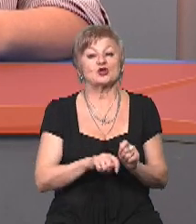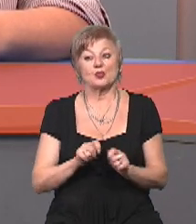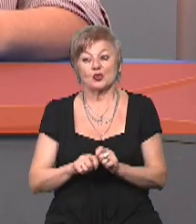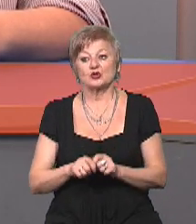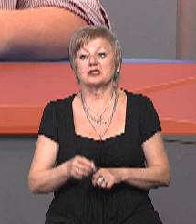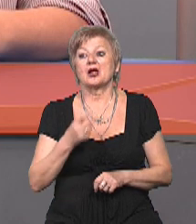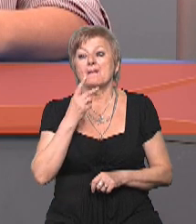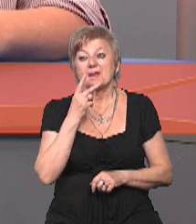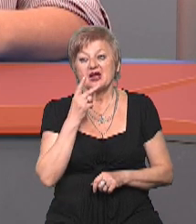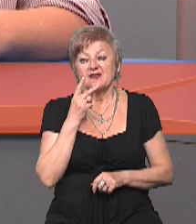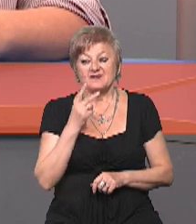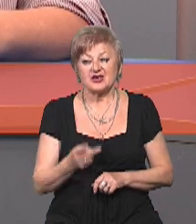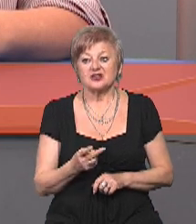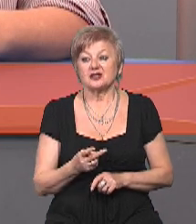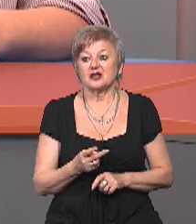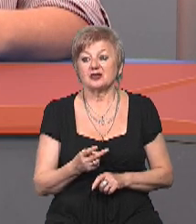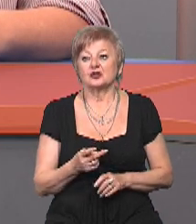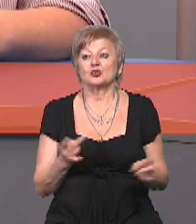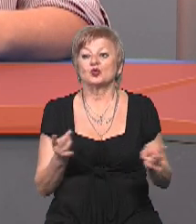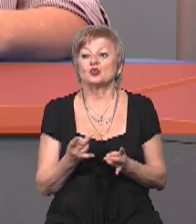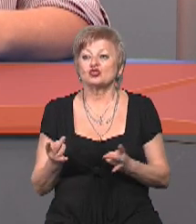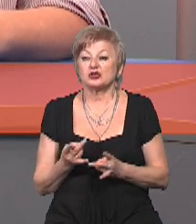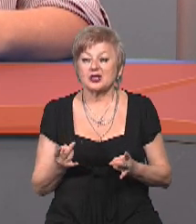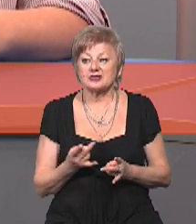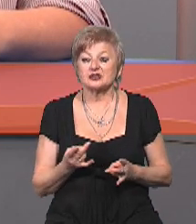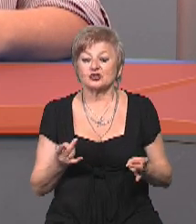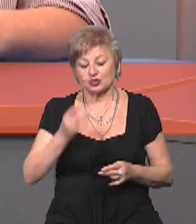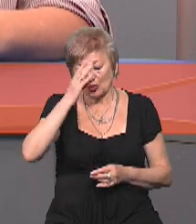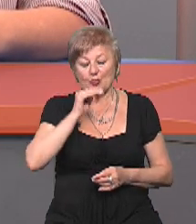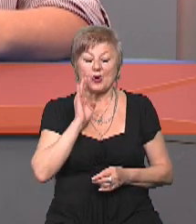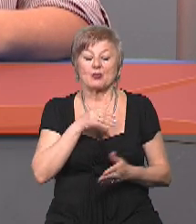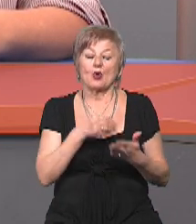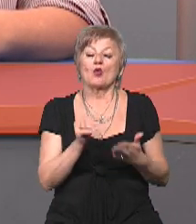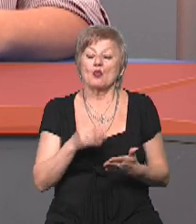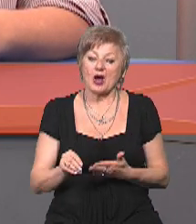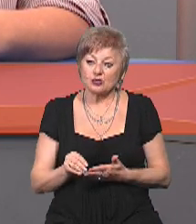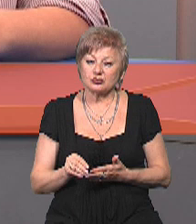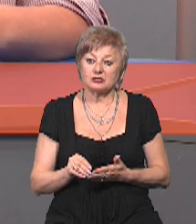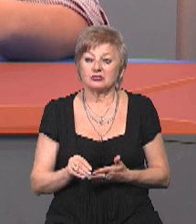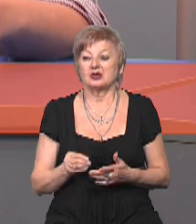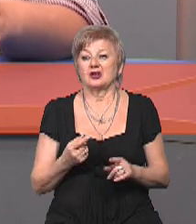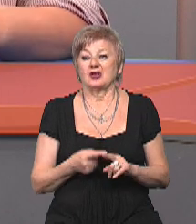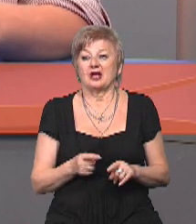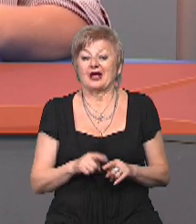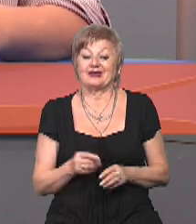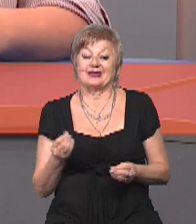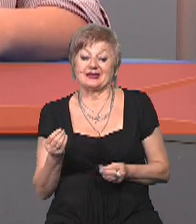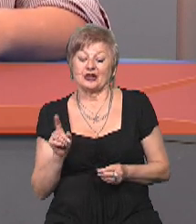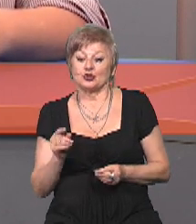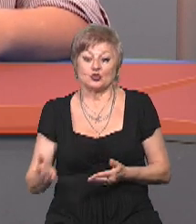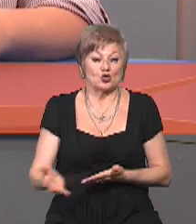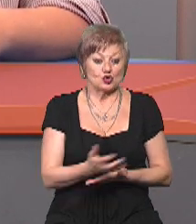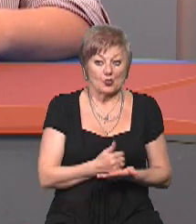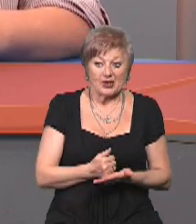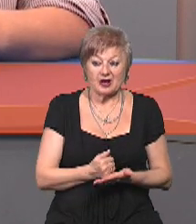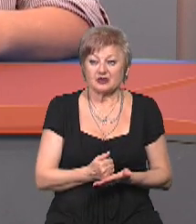дивимося постійно ці потреби, які батьки купують, і це ті кошти, які вони